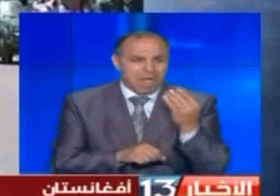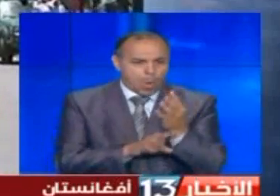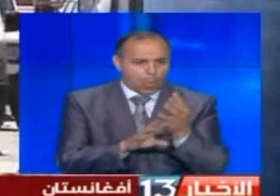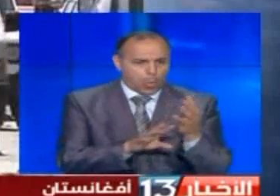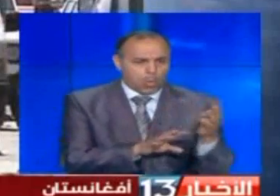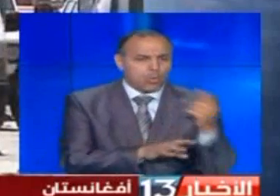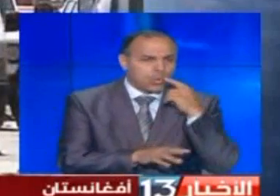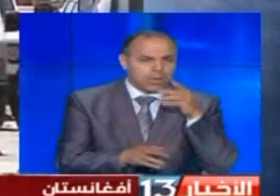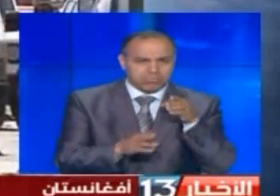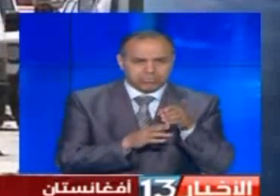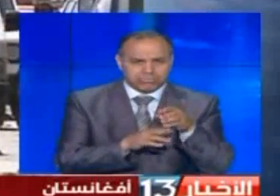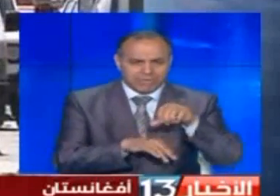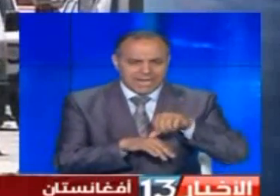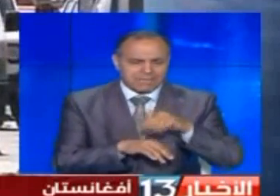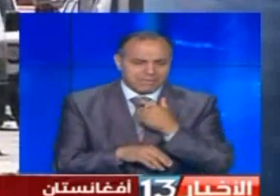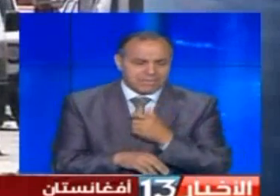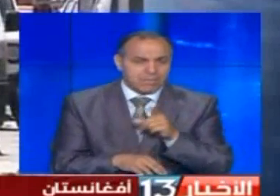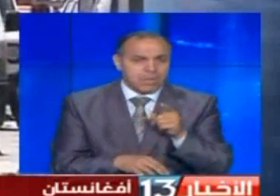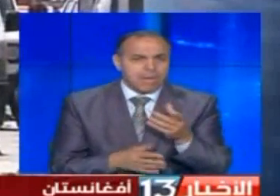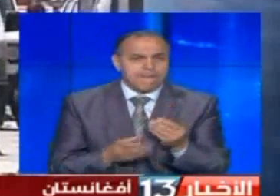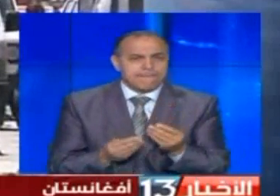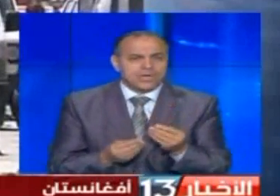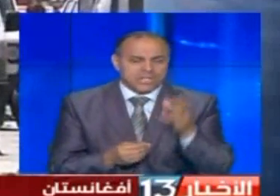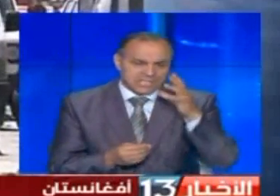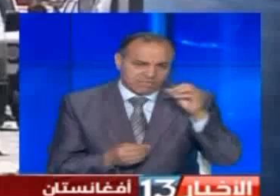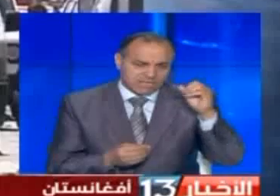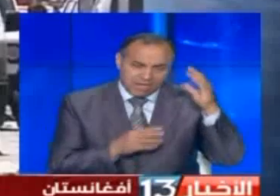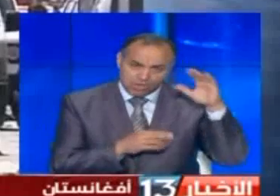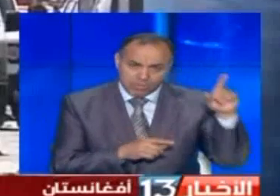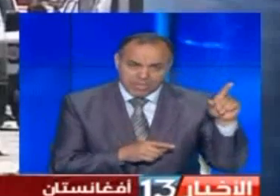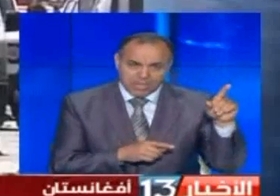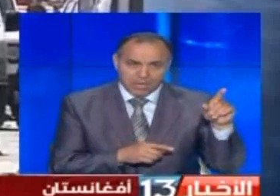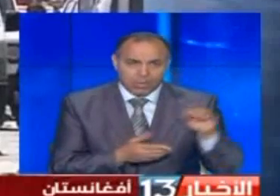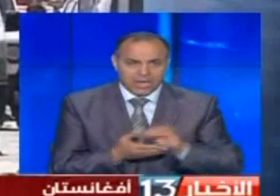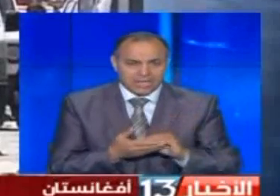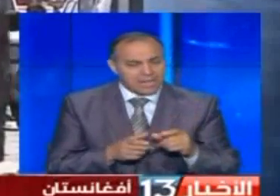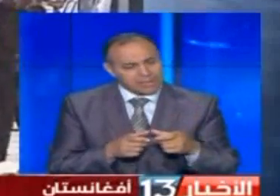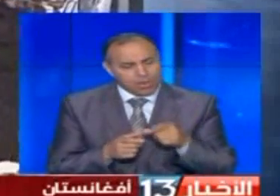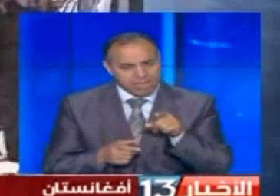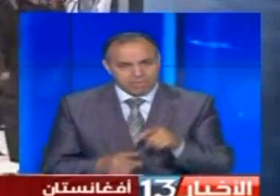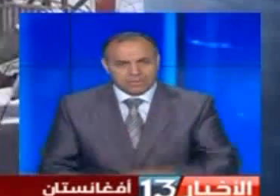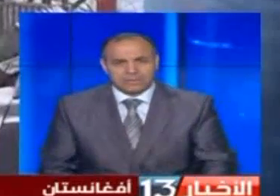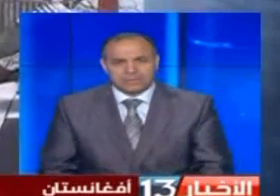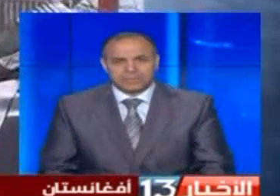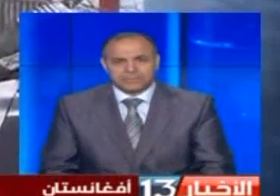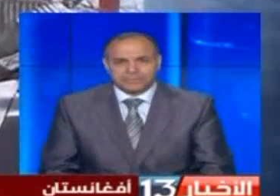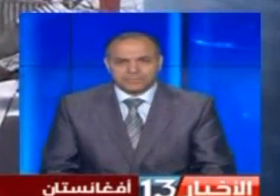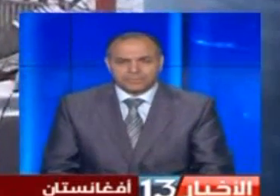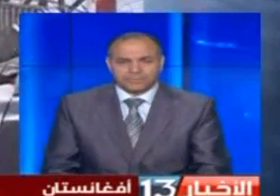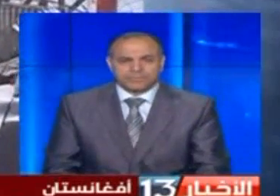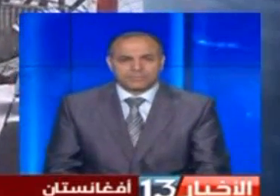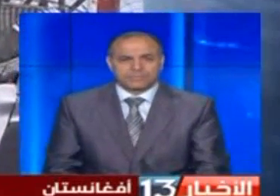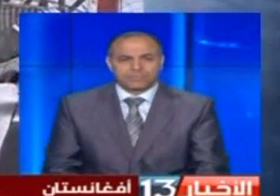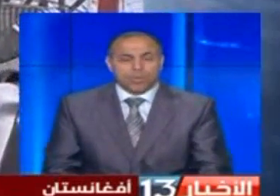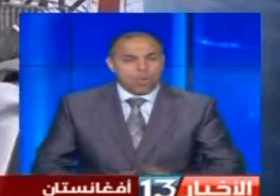في جزء مزدحم من العاصمة يضم العديد من السفارات الأجنبية والإدارات الحكومية. وقد